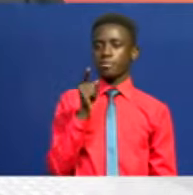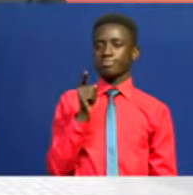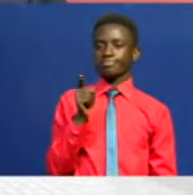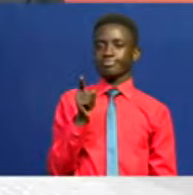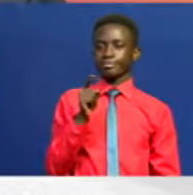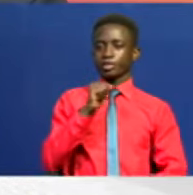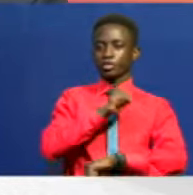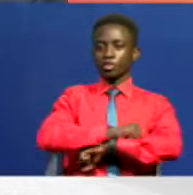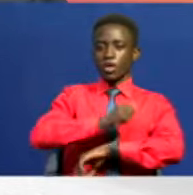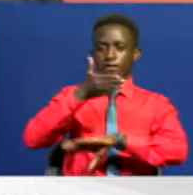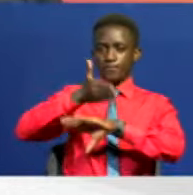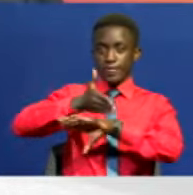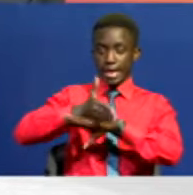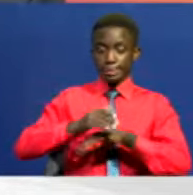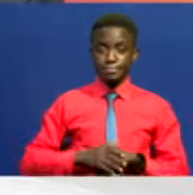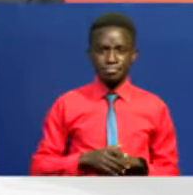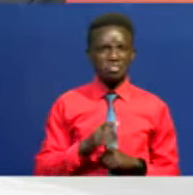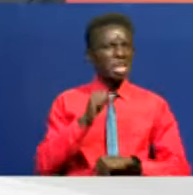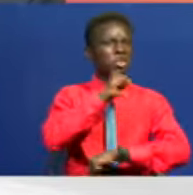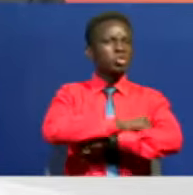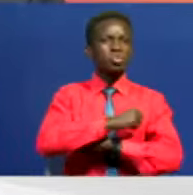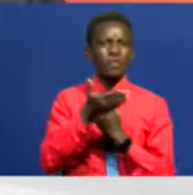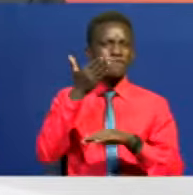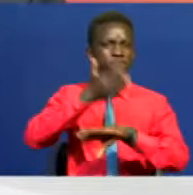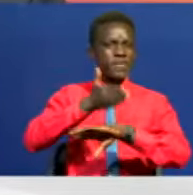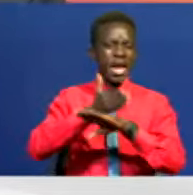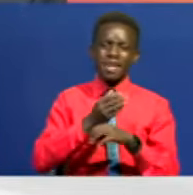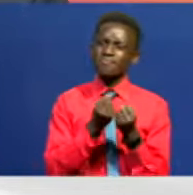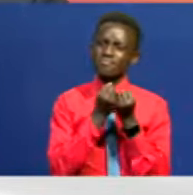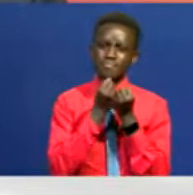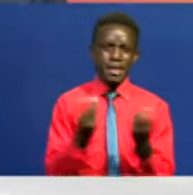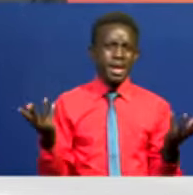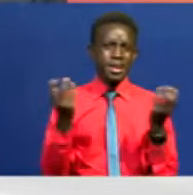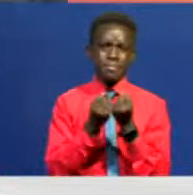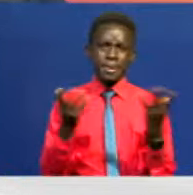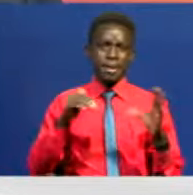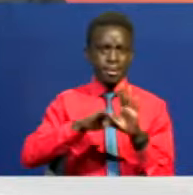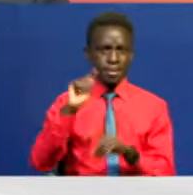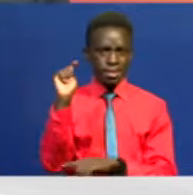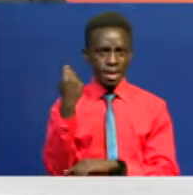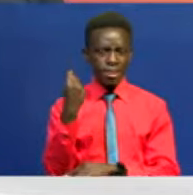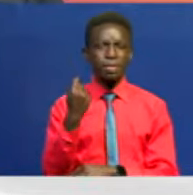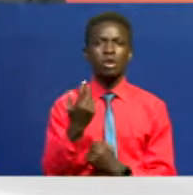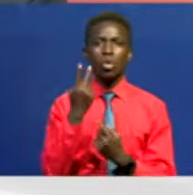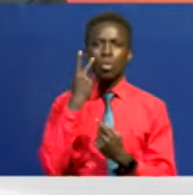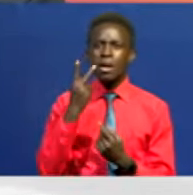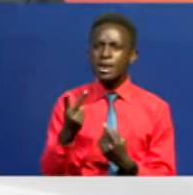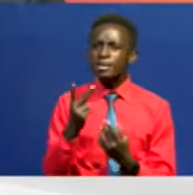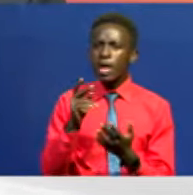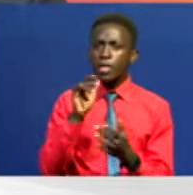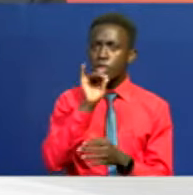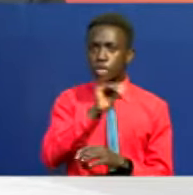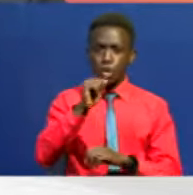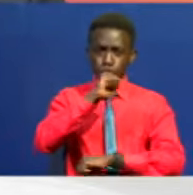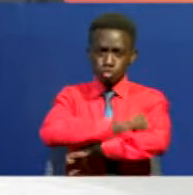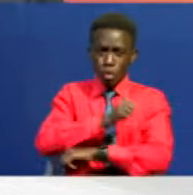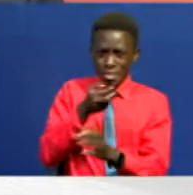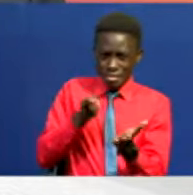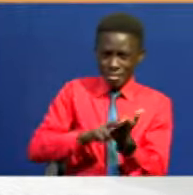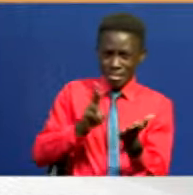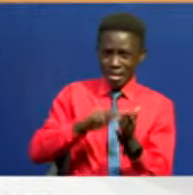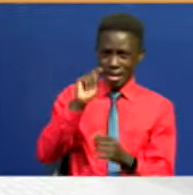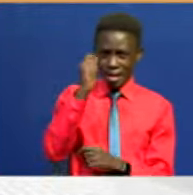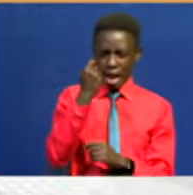gushi. Mm-hmm. Na hivi vyuo ni vingi sana ambavyo huko Kenya viko. Mm-hmm. Ukiangalia vile ambavyo vimesajiliwa Kenya, we have more than